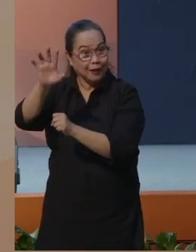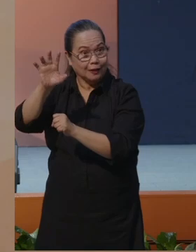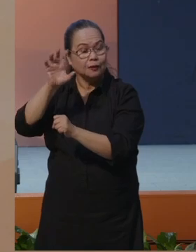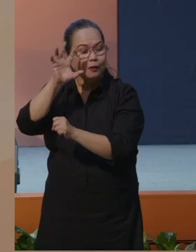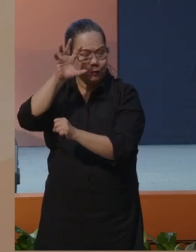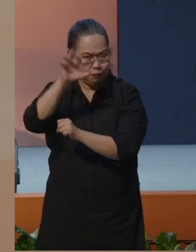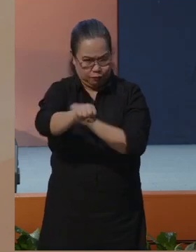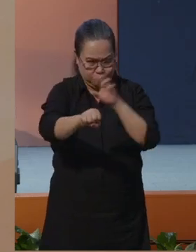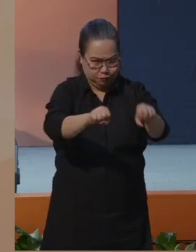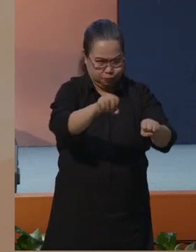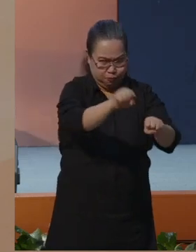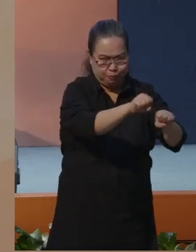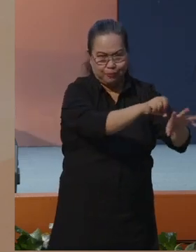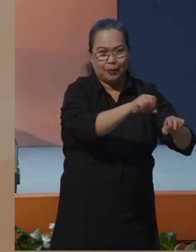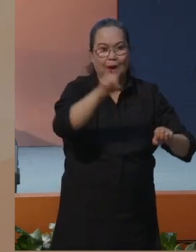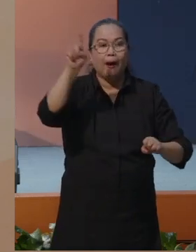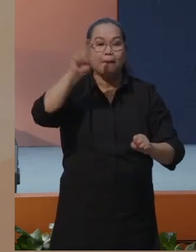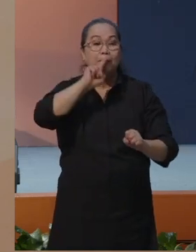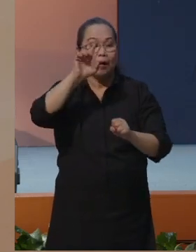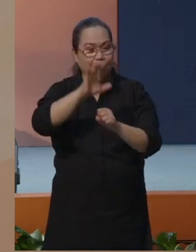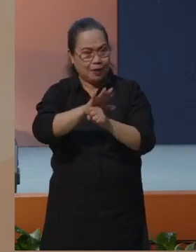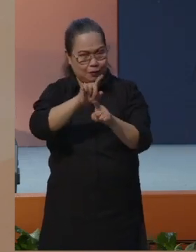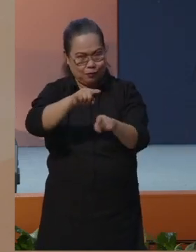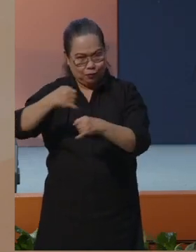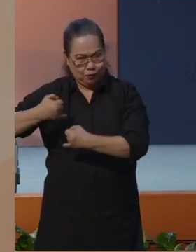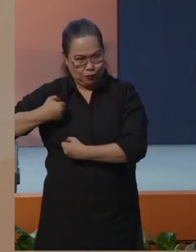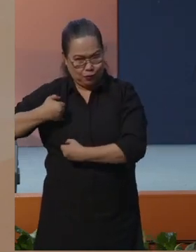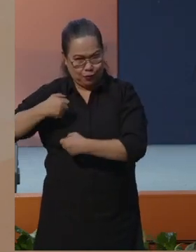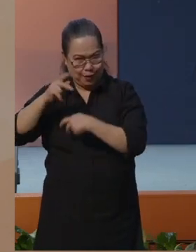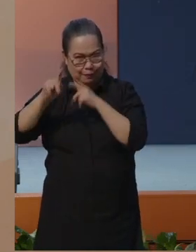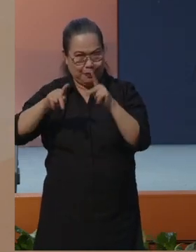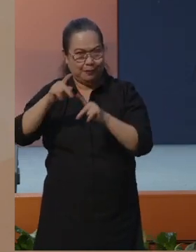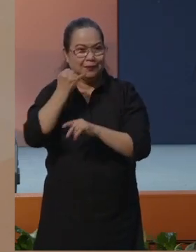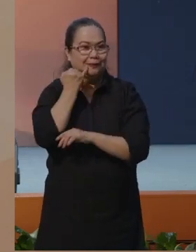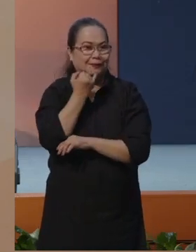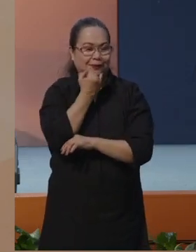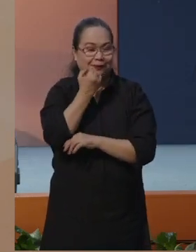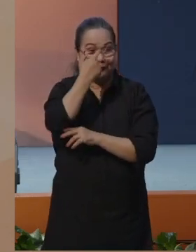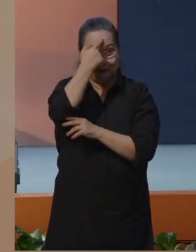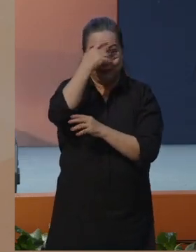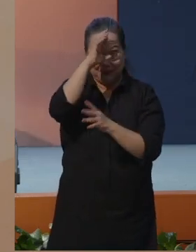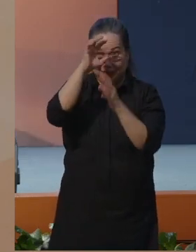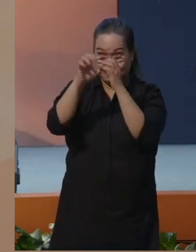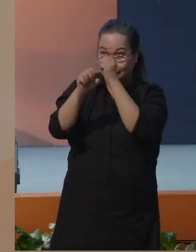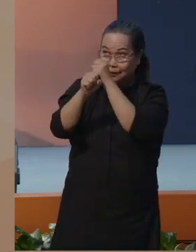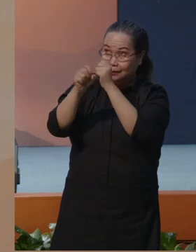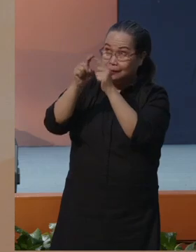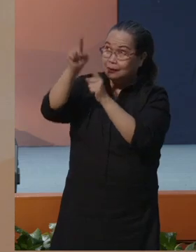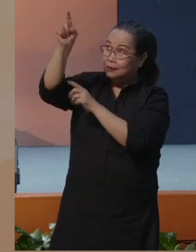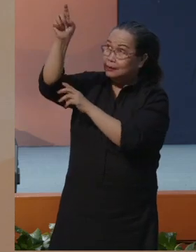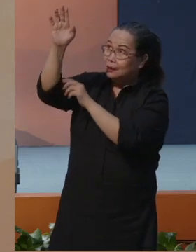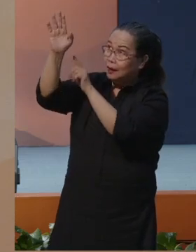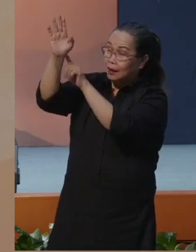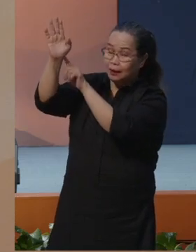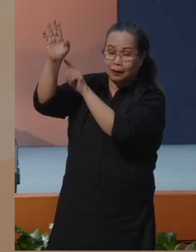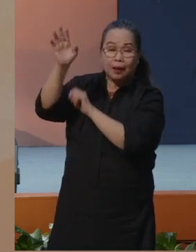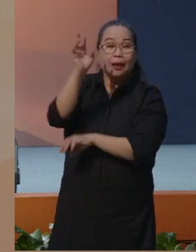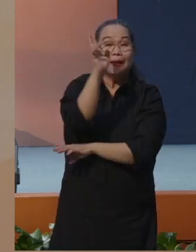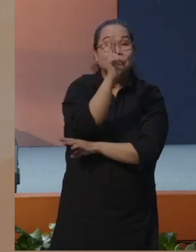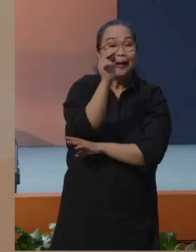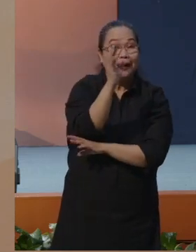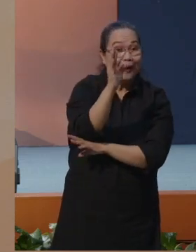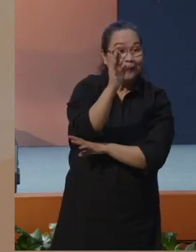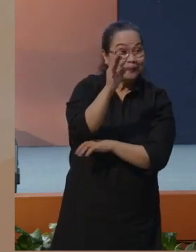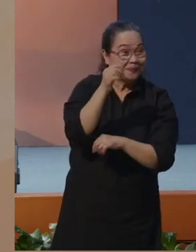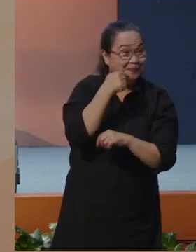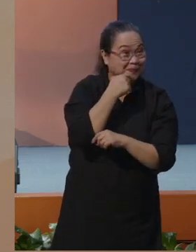ang kanilang mga kalaban. At dahil nga sa kanyang pananampalataya sa isang Diyos na hindi naman niya kilala, si Rahab at